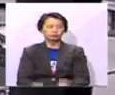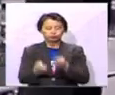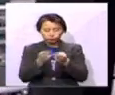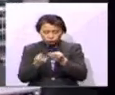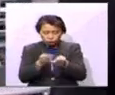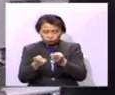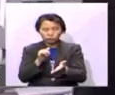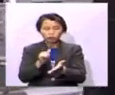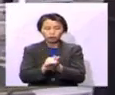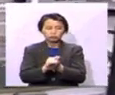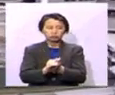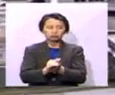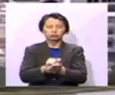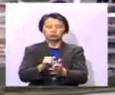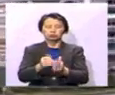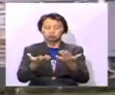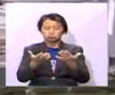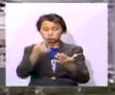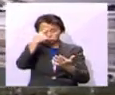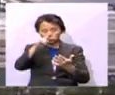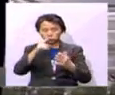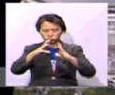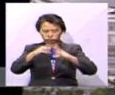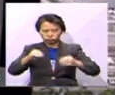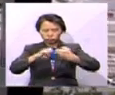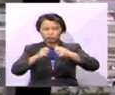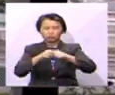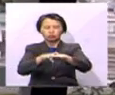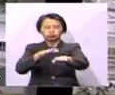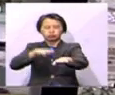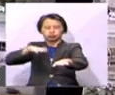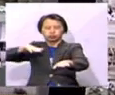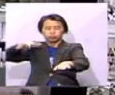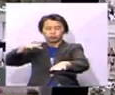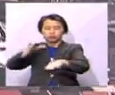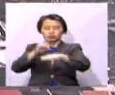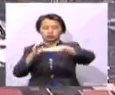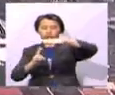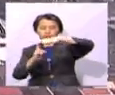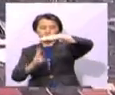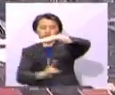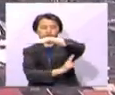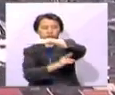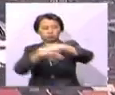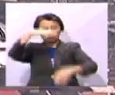Usaha berkenaan merupakan antara langkah bagi menangani masalah kesesakan di Tambak Johor.